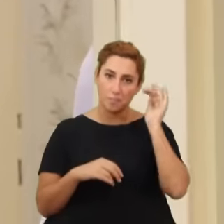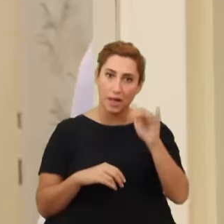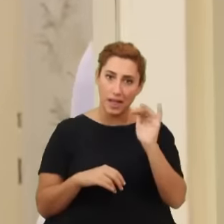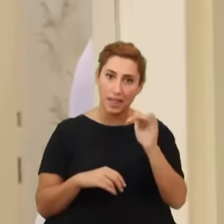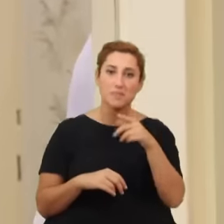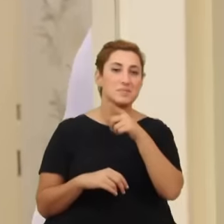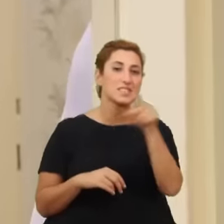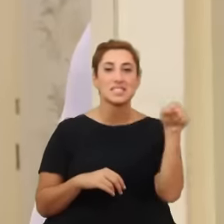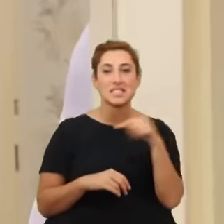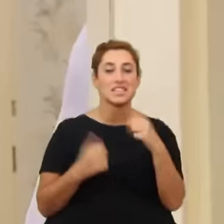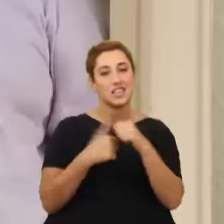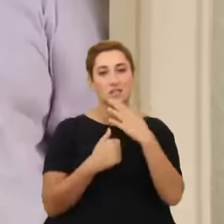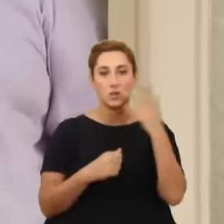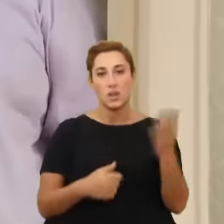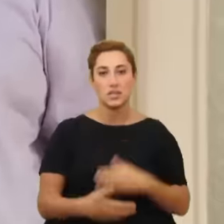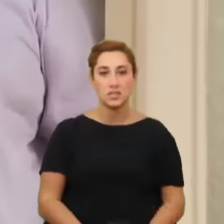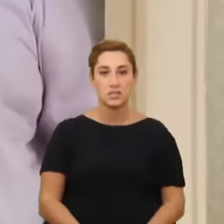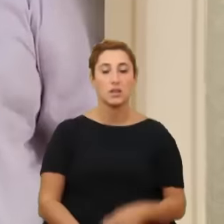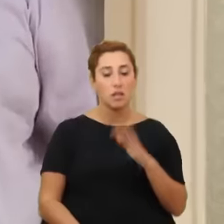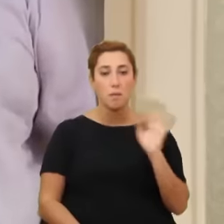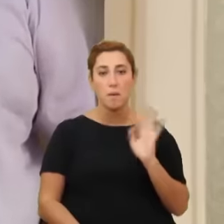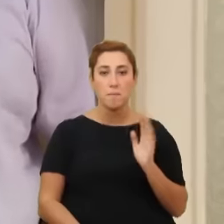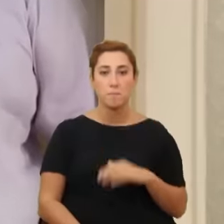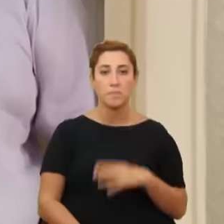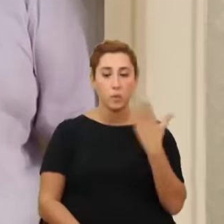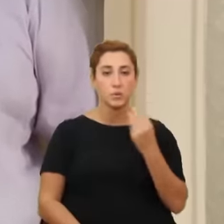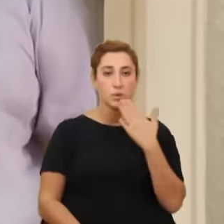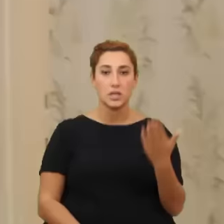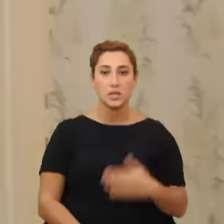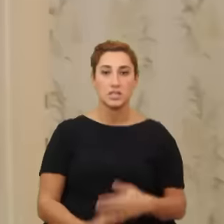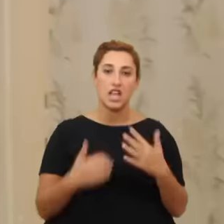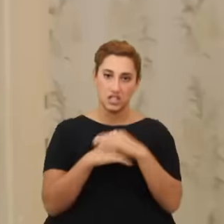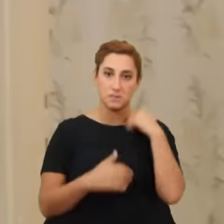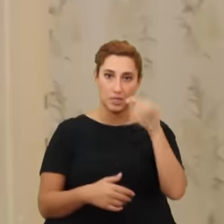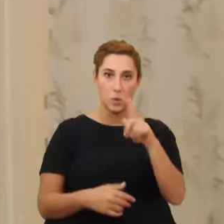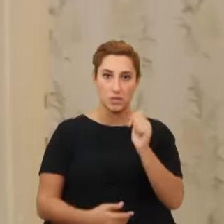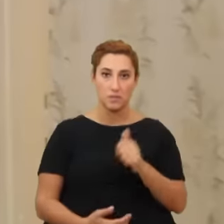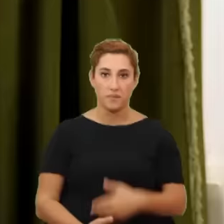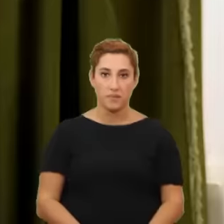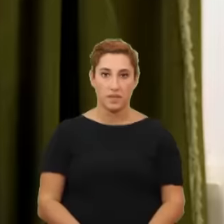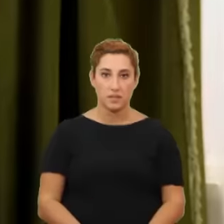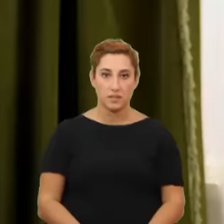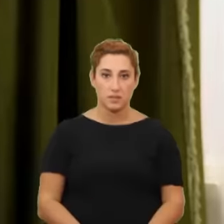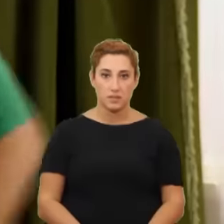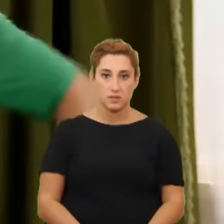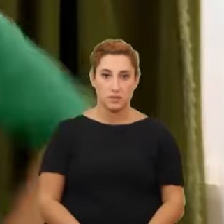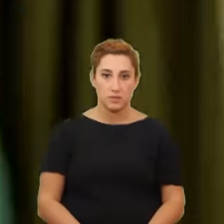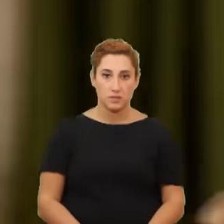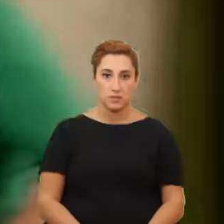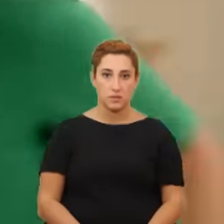gelelim, siz hanıma söylersiniz. Evet, tamam. Tamam, söyleriz. Akşama geliriz o zaman. Gel,